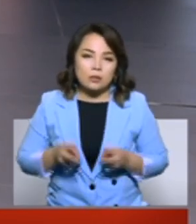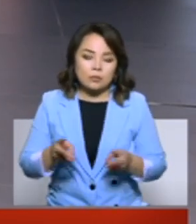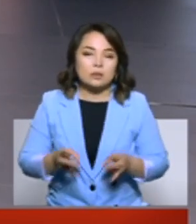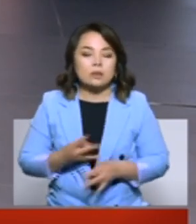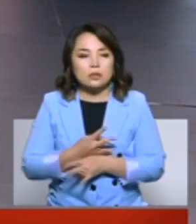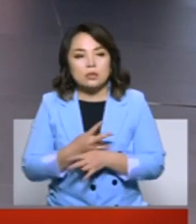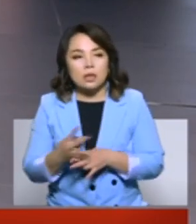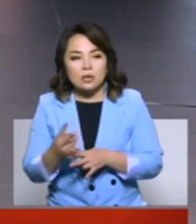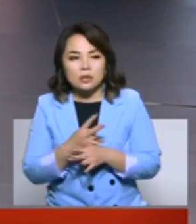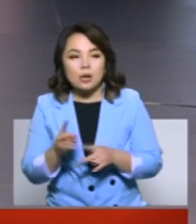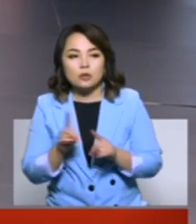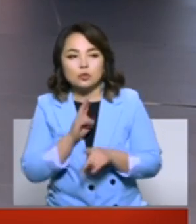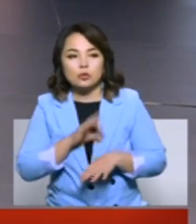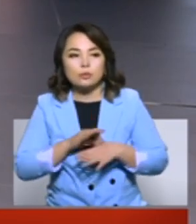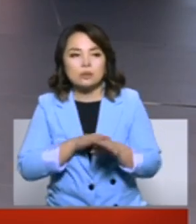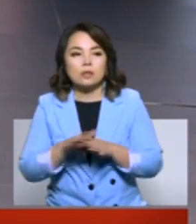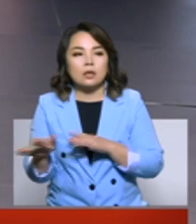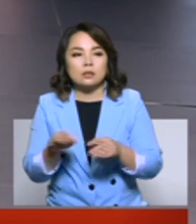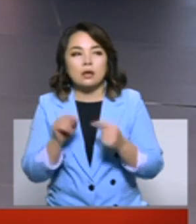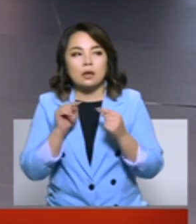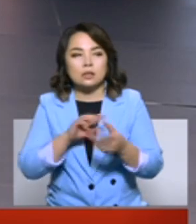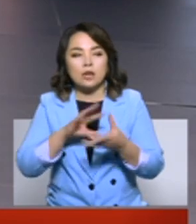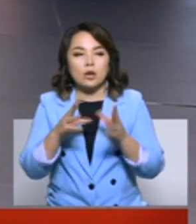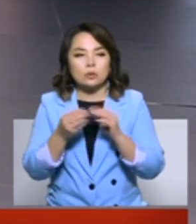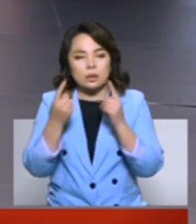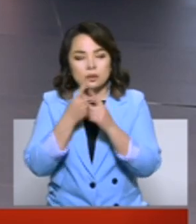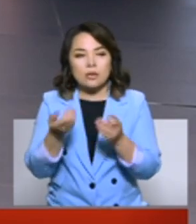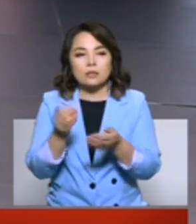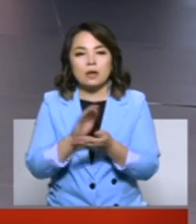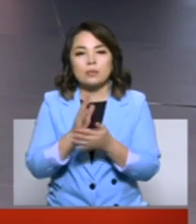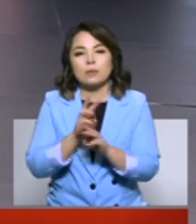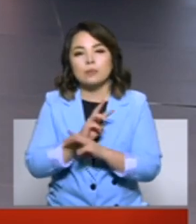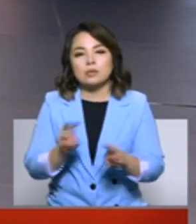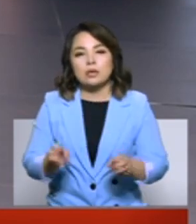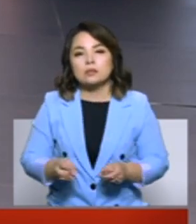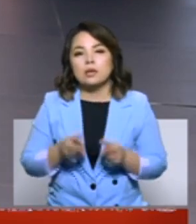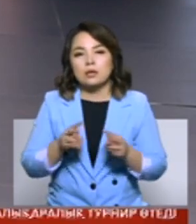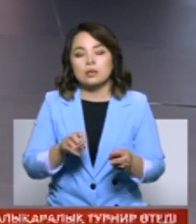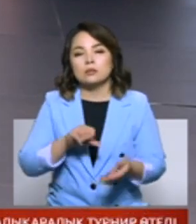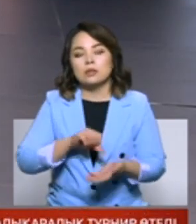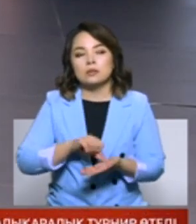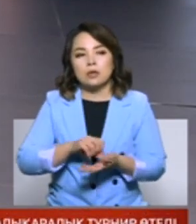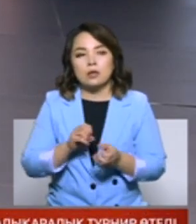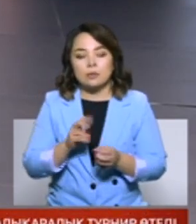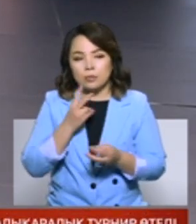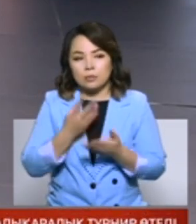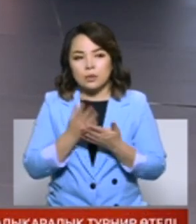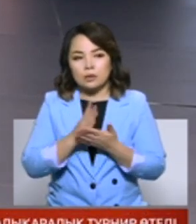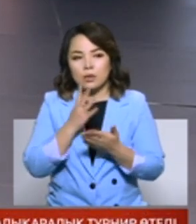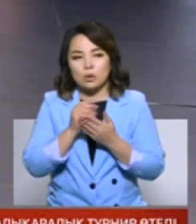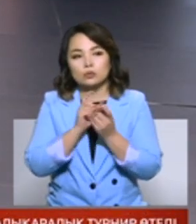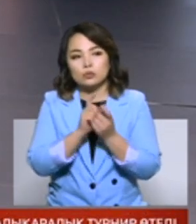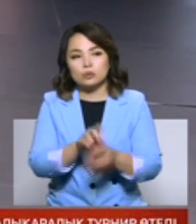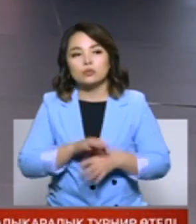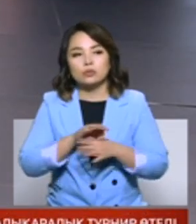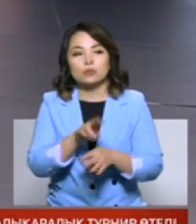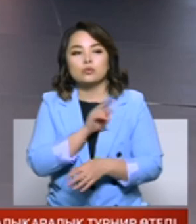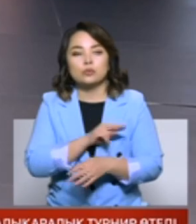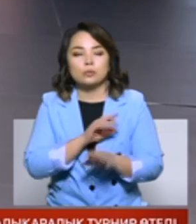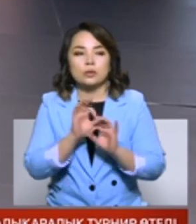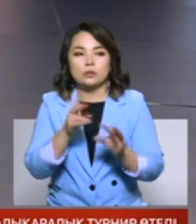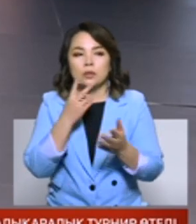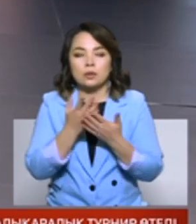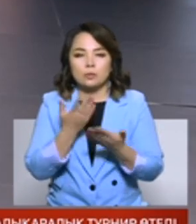экстремизмге қарсы іс-қимыл жұмыстарының нәтижесі таныстырылды. Министр киберқылмысқа қарсы күрес жүргізетін дербес қызмет құрылатынын